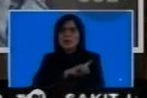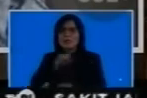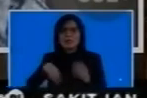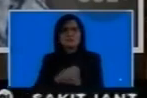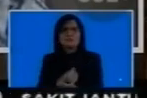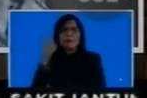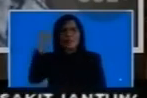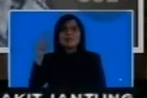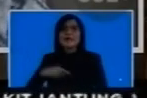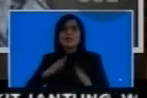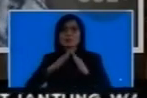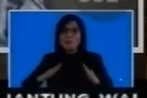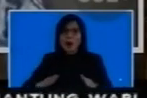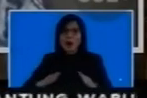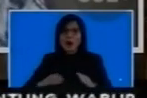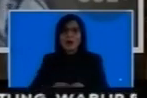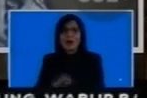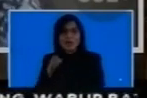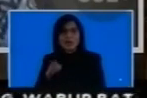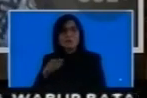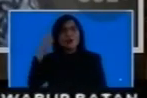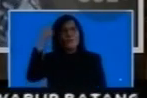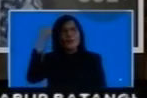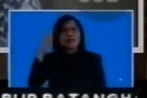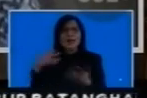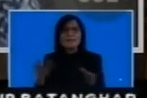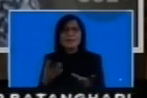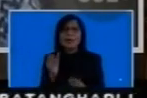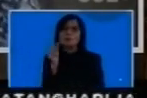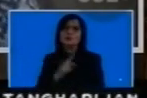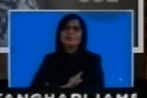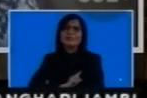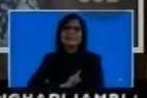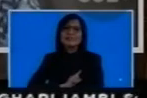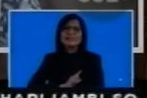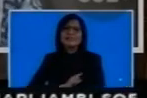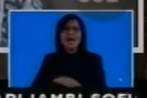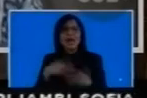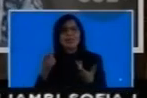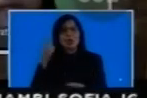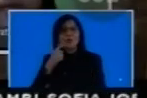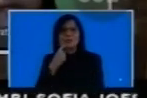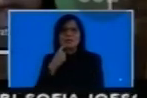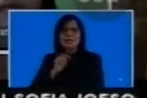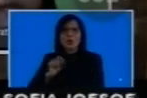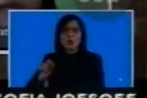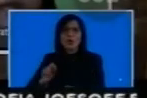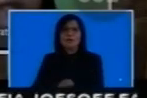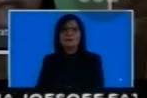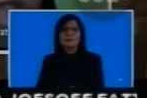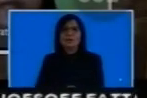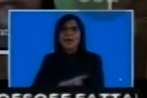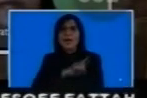rumah, Atris itu belajar apa mengenai diri Atris atau mengenai sekolah atau apa? Kita harus